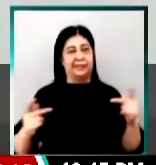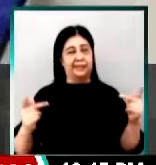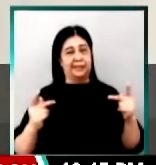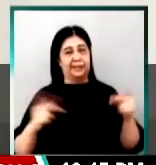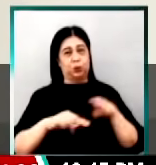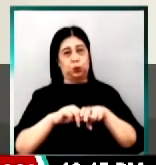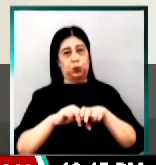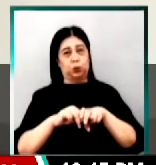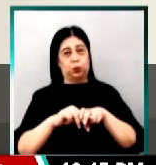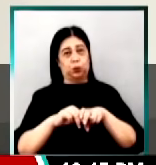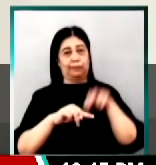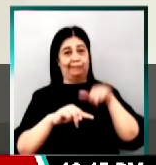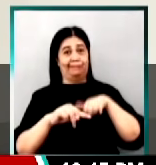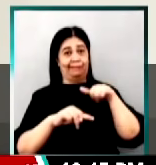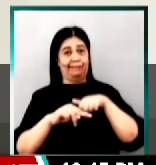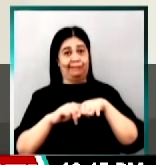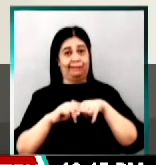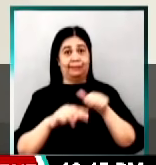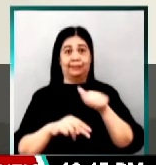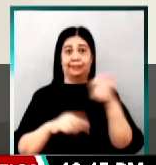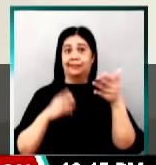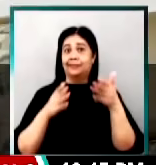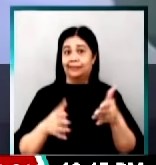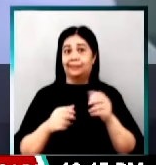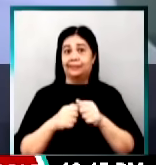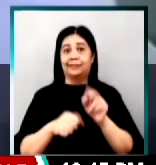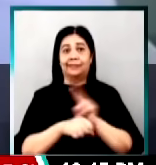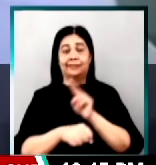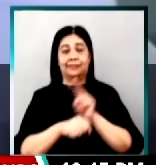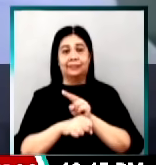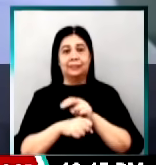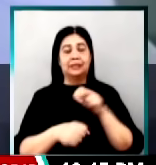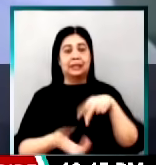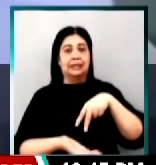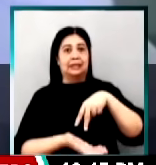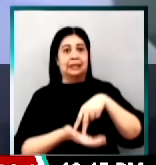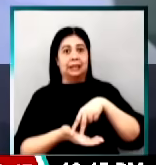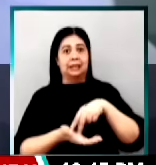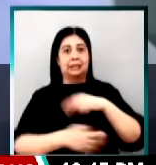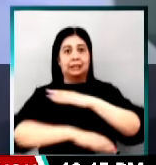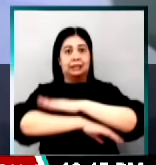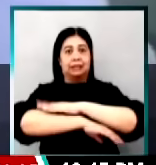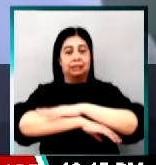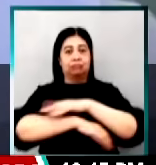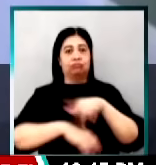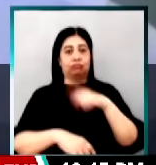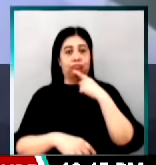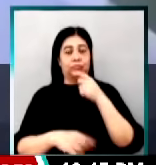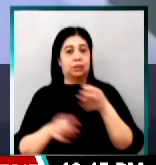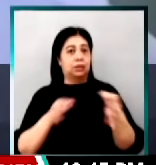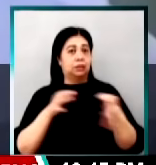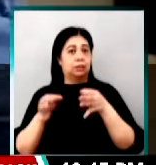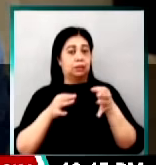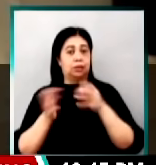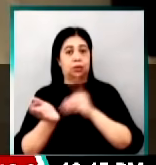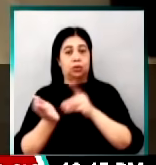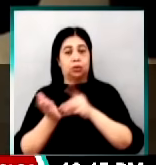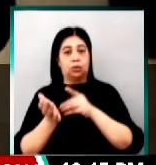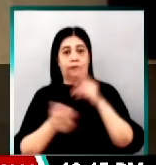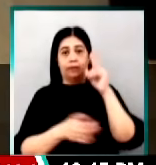trabaho, alternatibo ang paggamit ng standing desk. Paliwanag ng orthopedic surgeon na si Dr. Byron